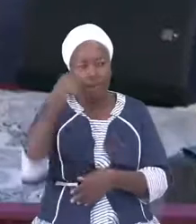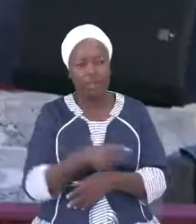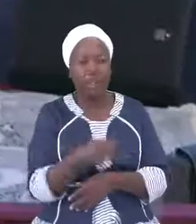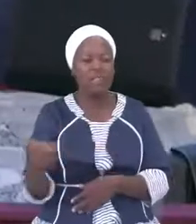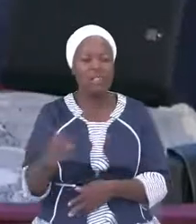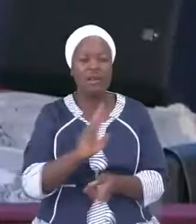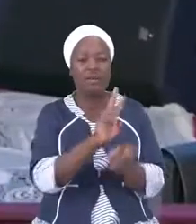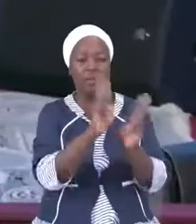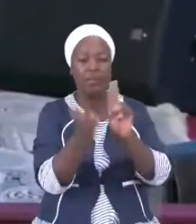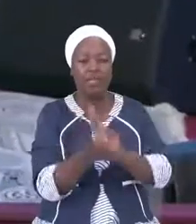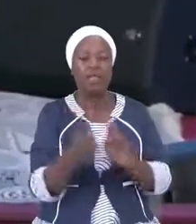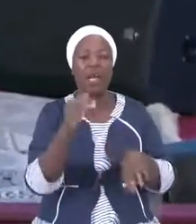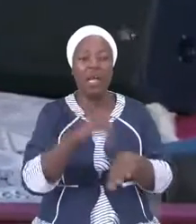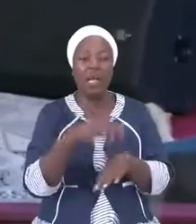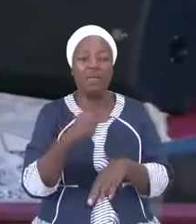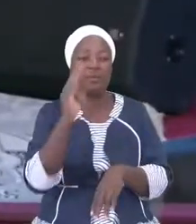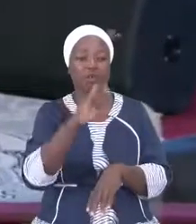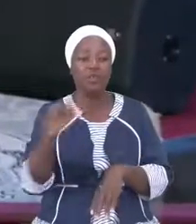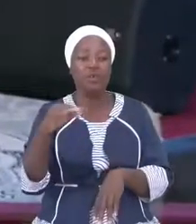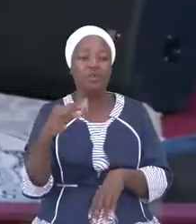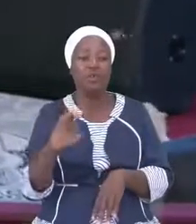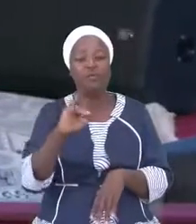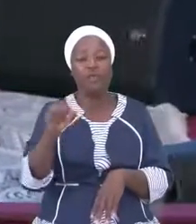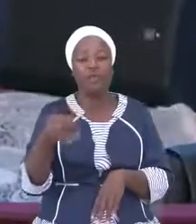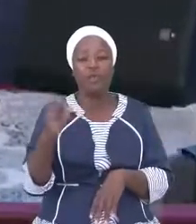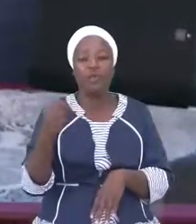au jour du jugement avec